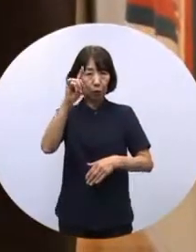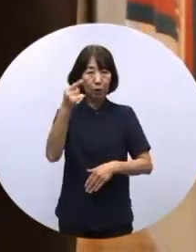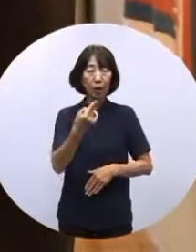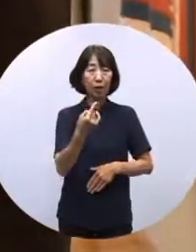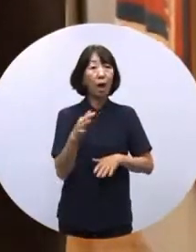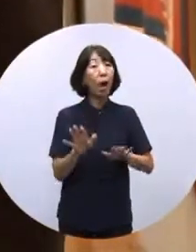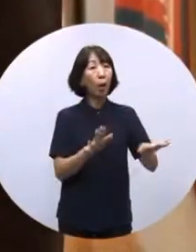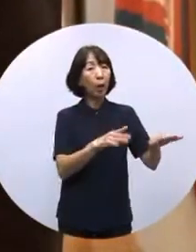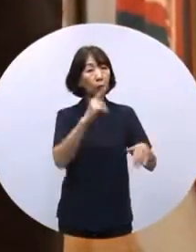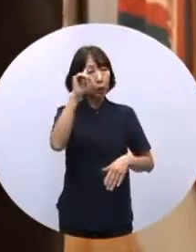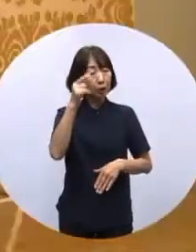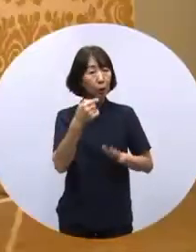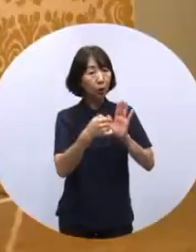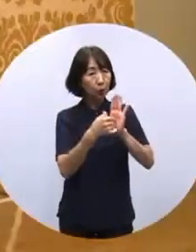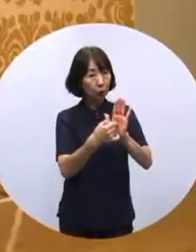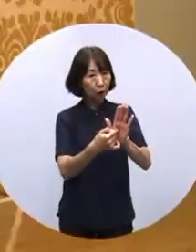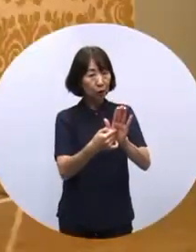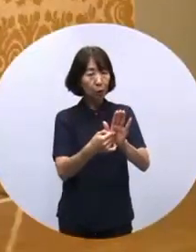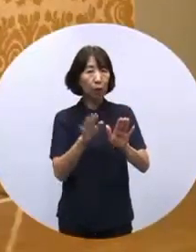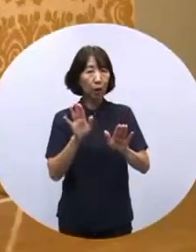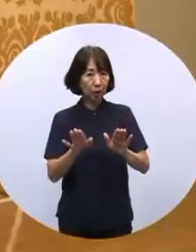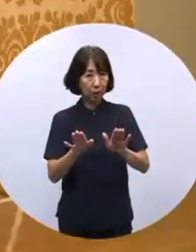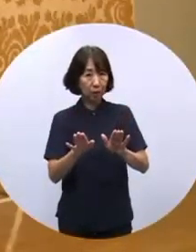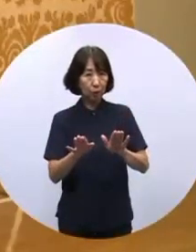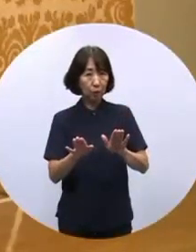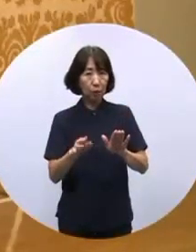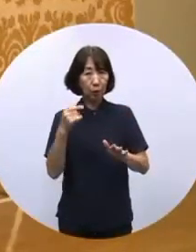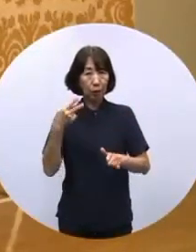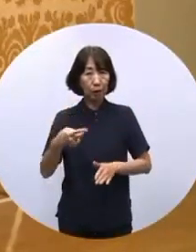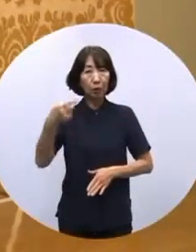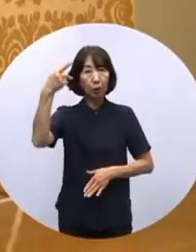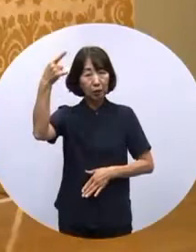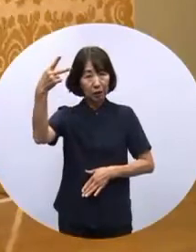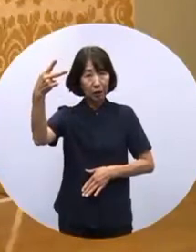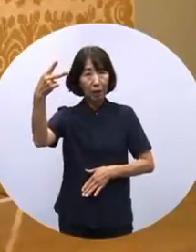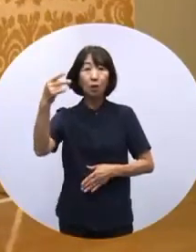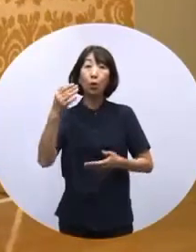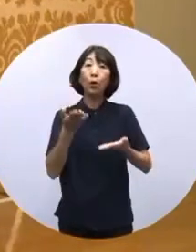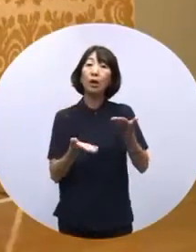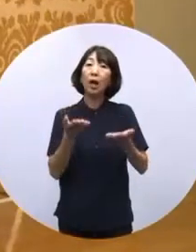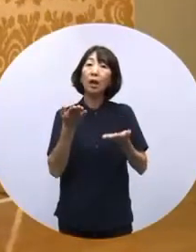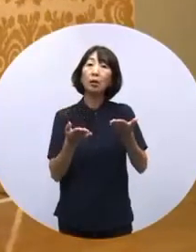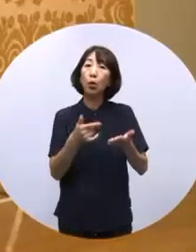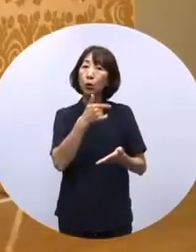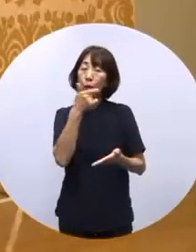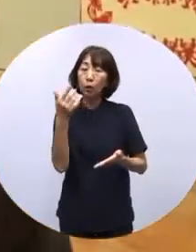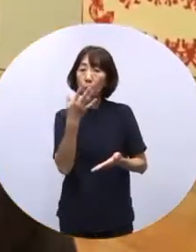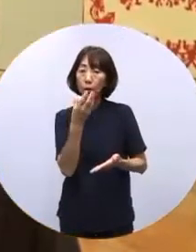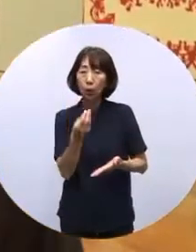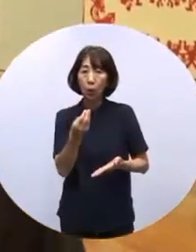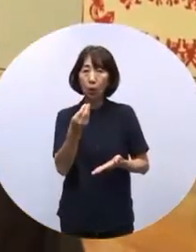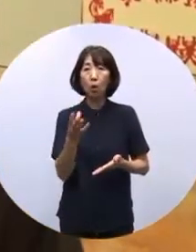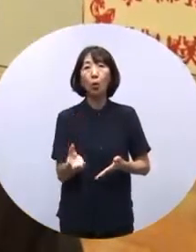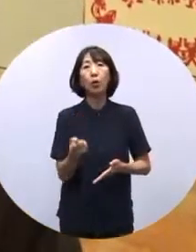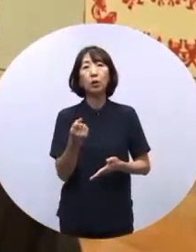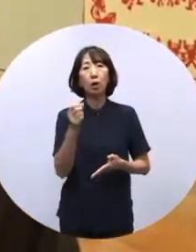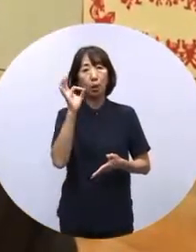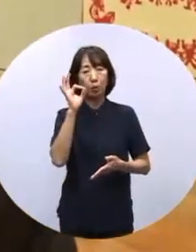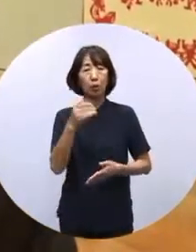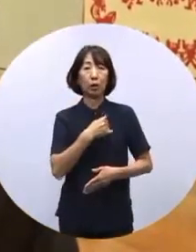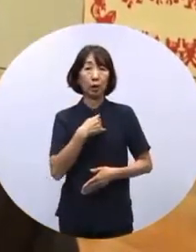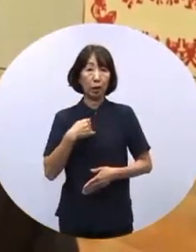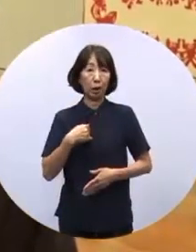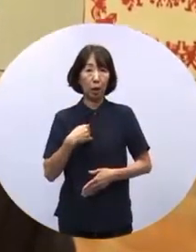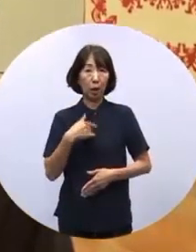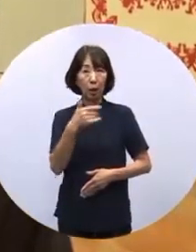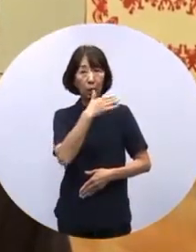ワイの自然をすごくこう表現したものがあって、その比較も大変面白く見させていただきましたし、大変素晴ら